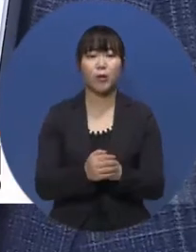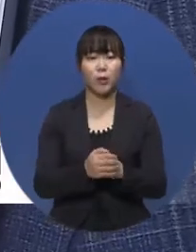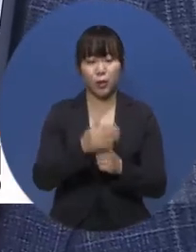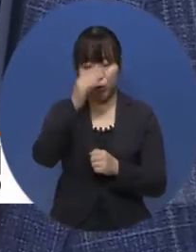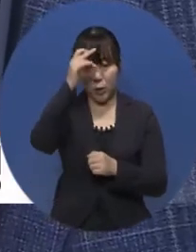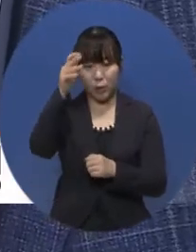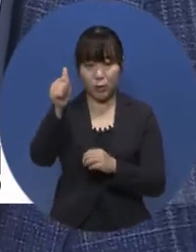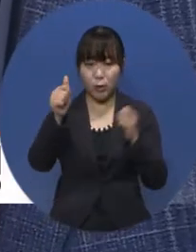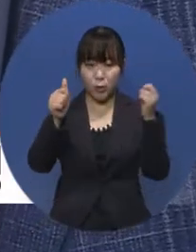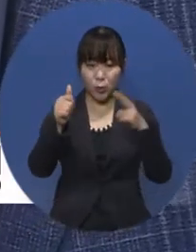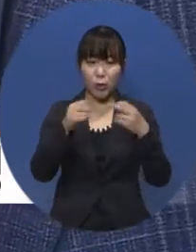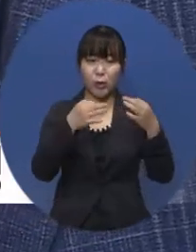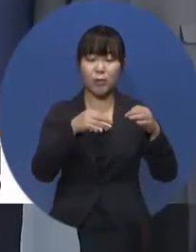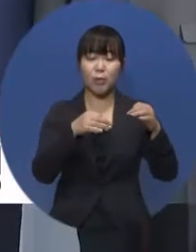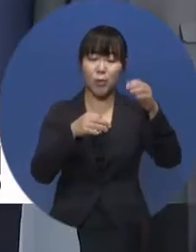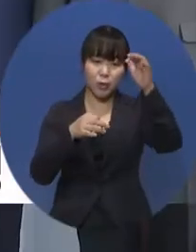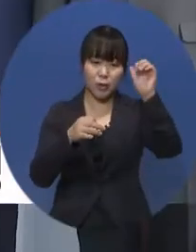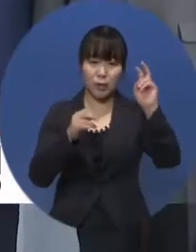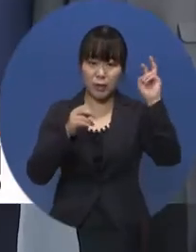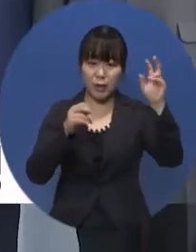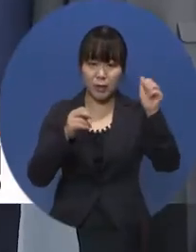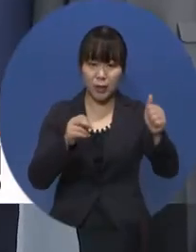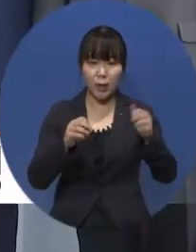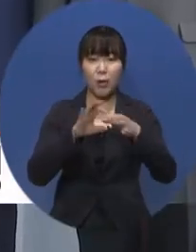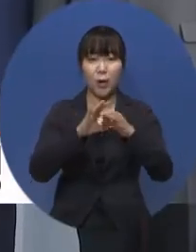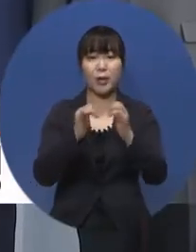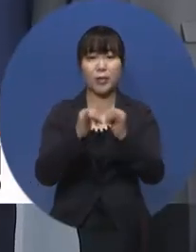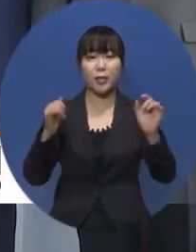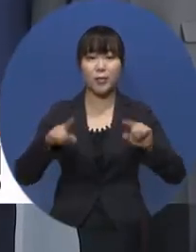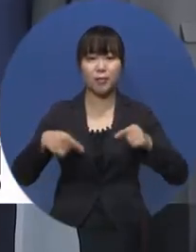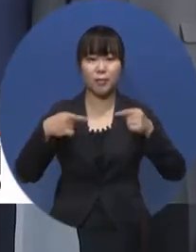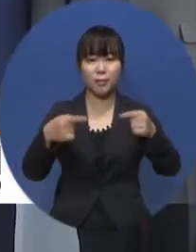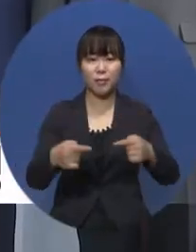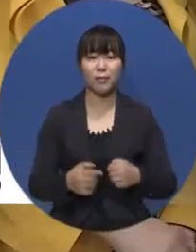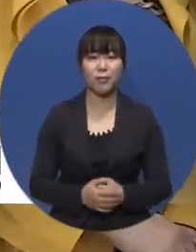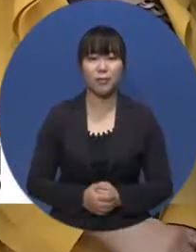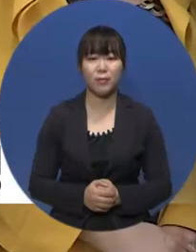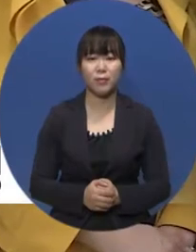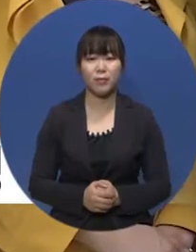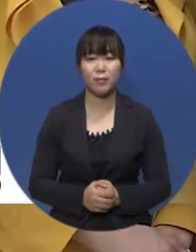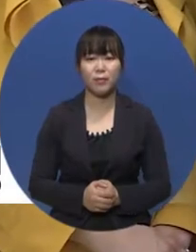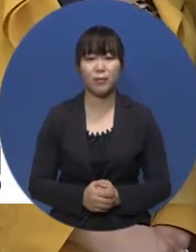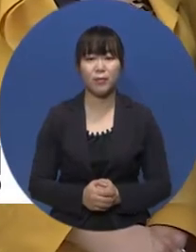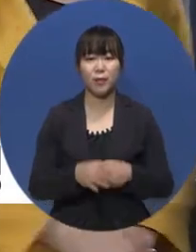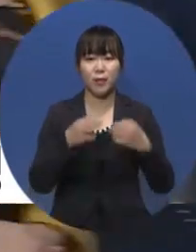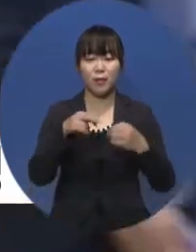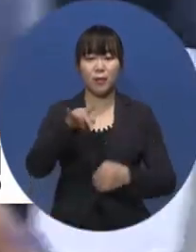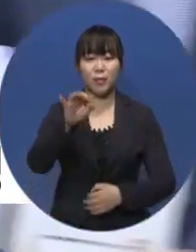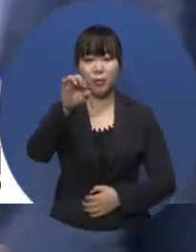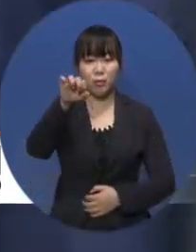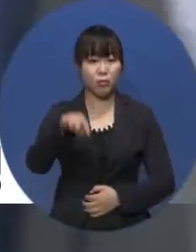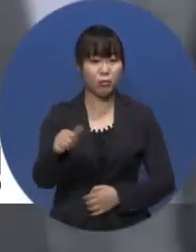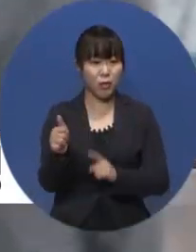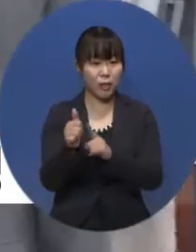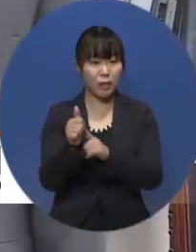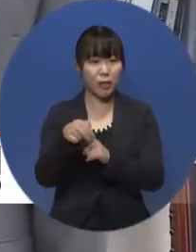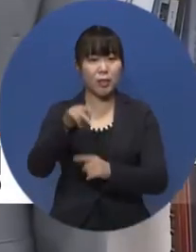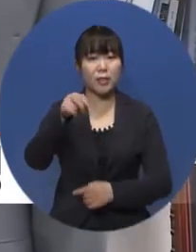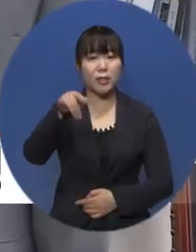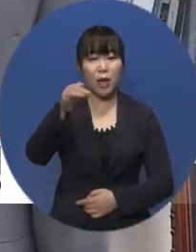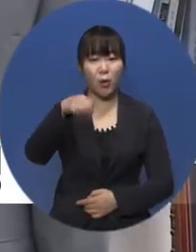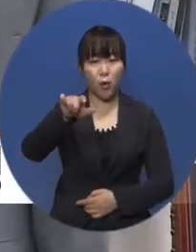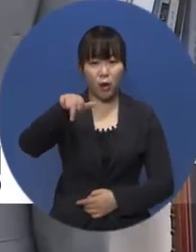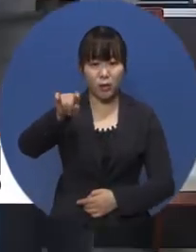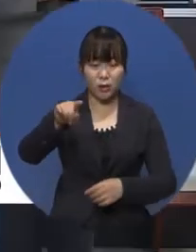최규옥 회장과 김선우 사장을 비롯해 관계자들이 참석했습니다. 김선우 신임 사장은 시사워크